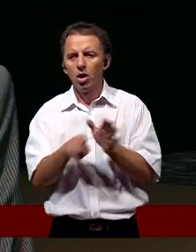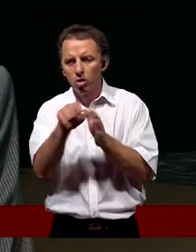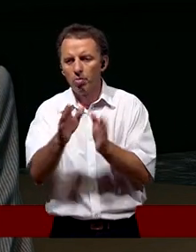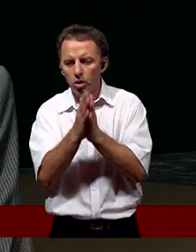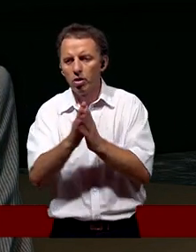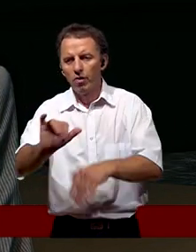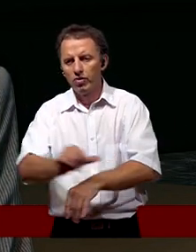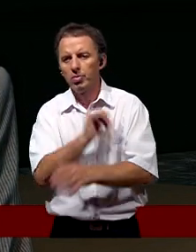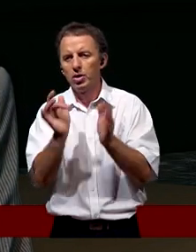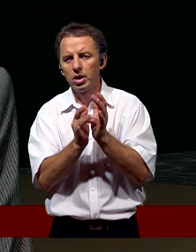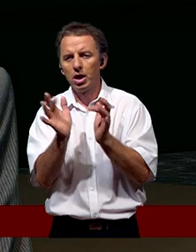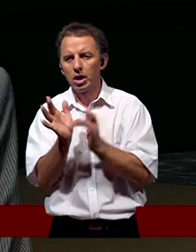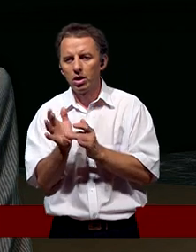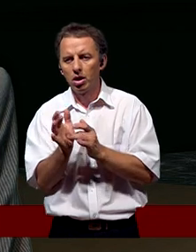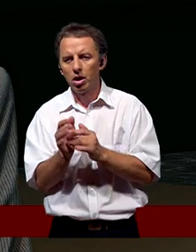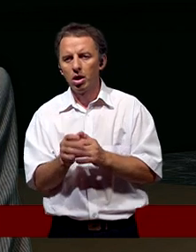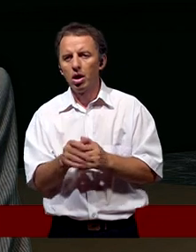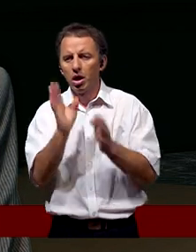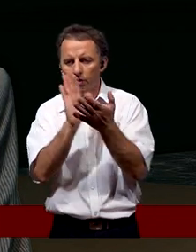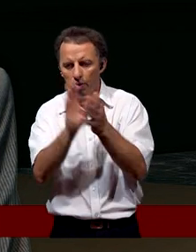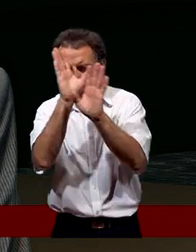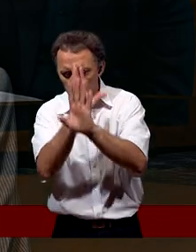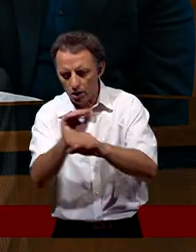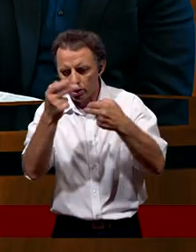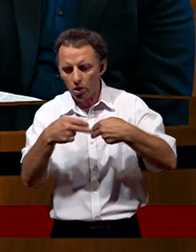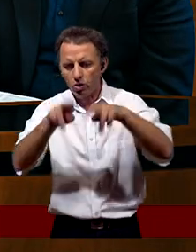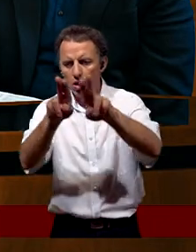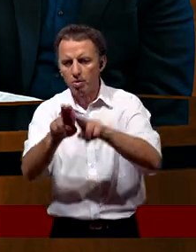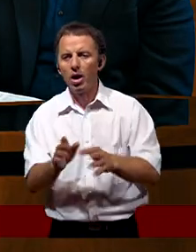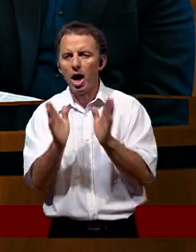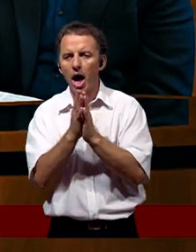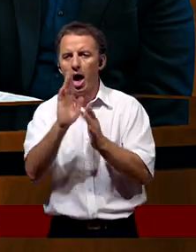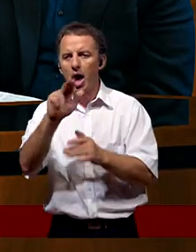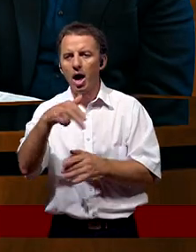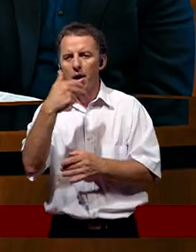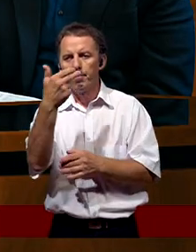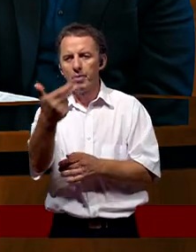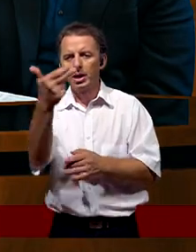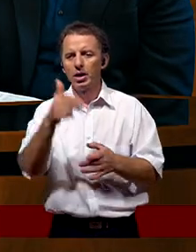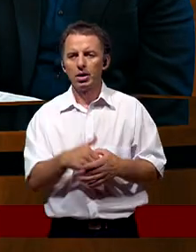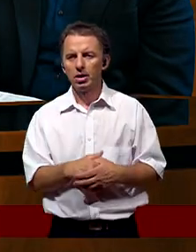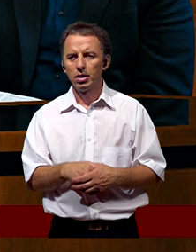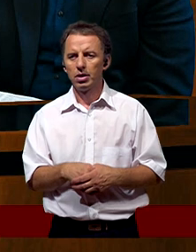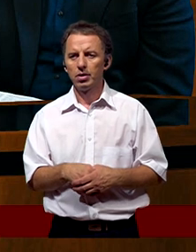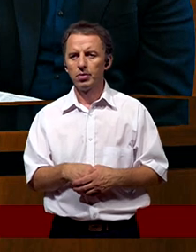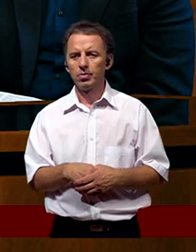O to prosimy w imieniu Jezusa Chrystusa, chwałę i cześć Ci oddając. Amen. Amen.